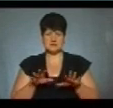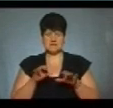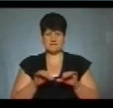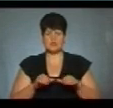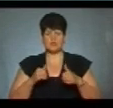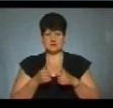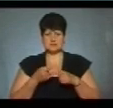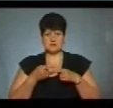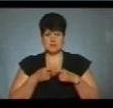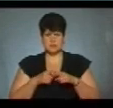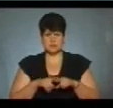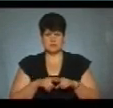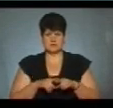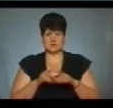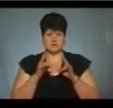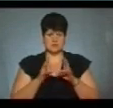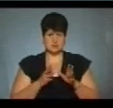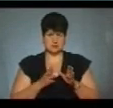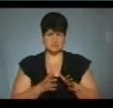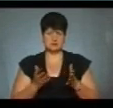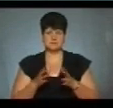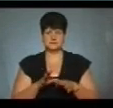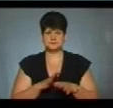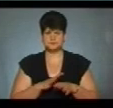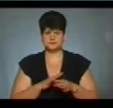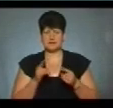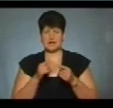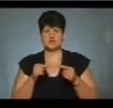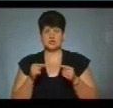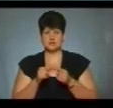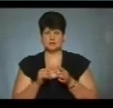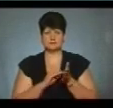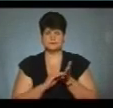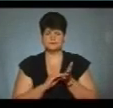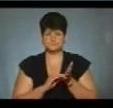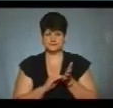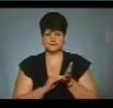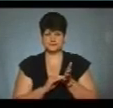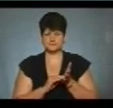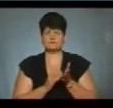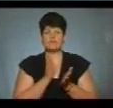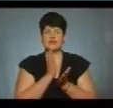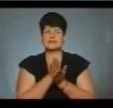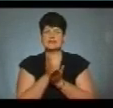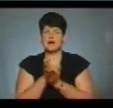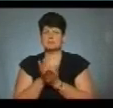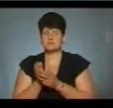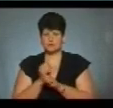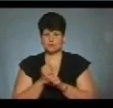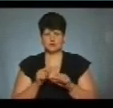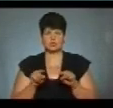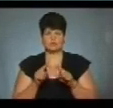комісії техногенно-екологічної безпеки, де було чітко вказано напрямки роботи, а зокрема